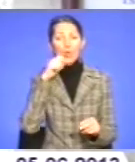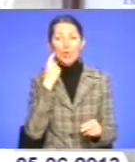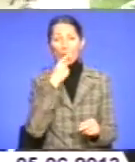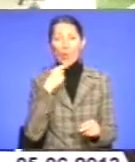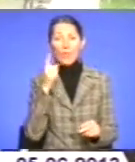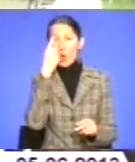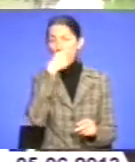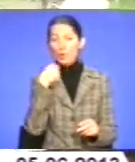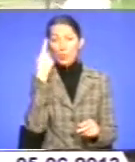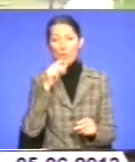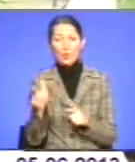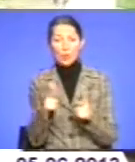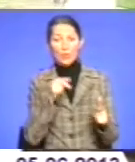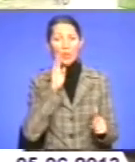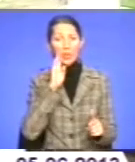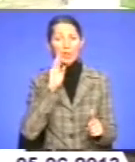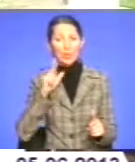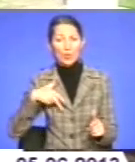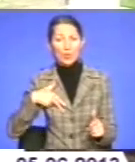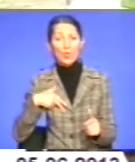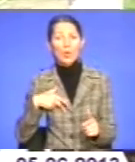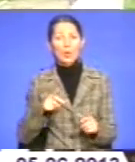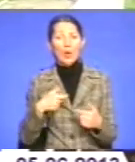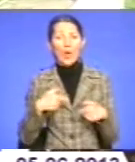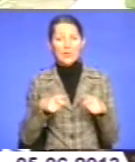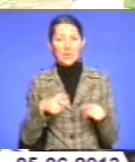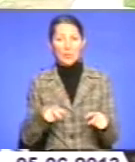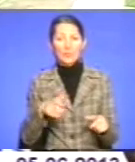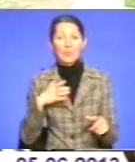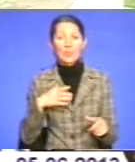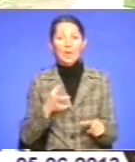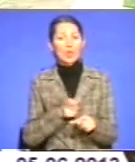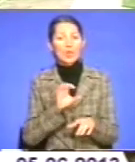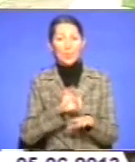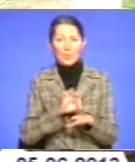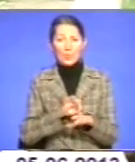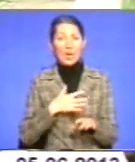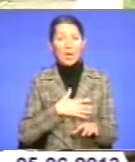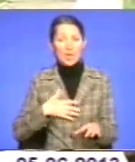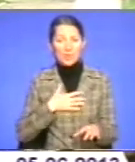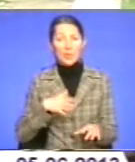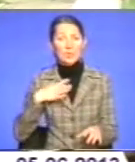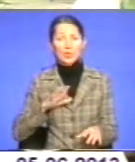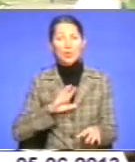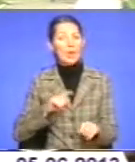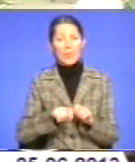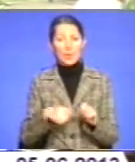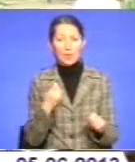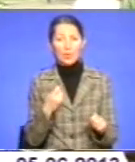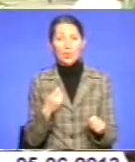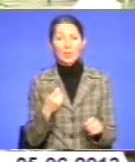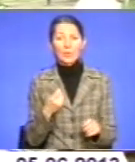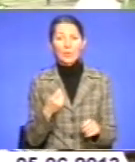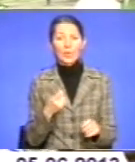іспиту. Ми дуже переживаємо своїх діток і надіємося, що вони нас не підведуть. Це державну мову сьогодні вони здають і хочеться